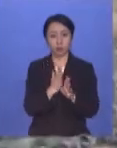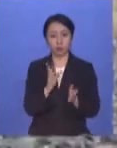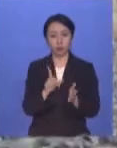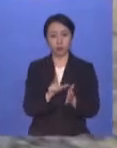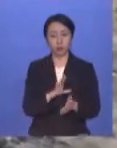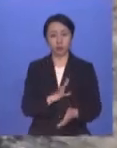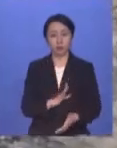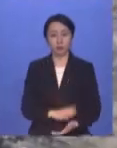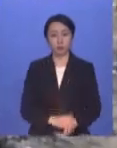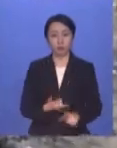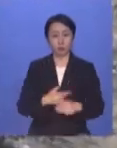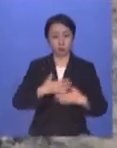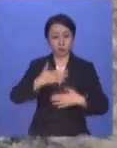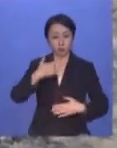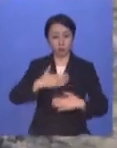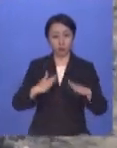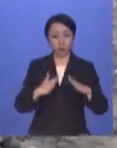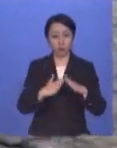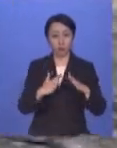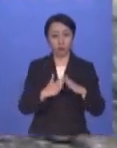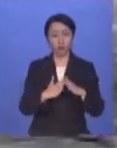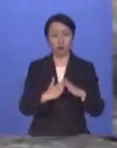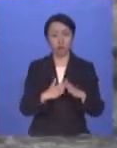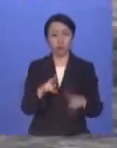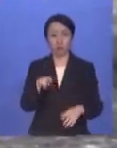зейнеткерлер. Көппәтерлі үйді биыл 90 айында